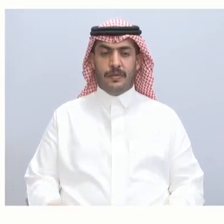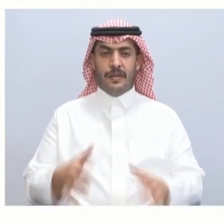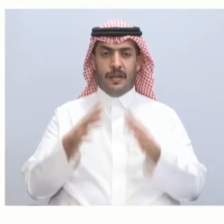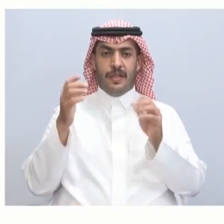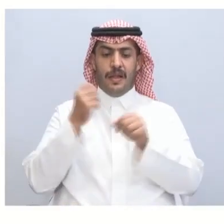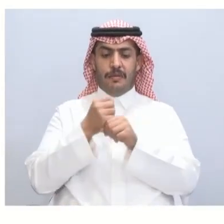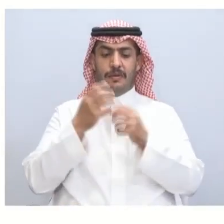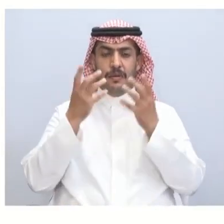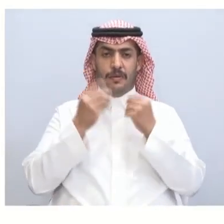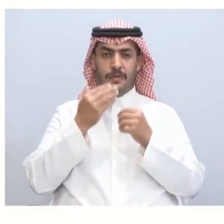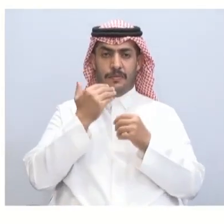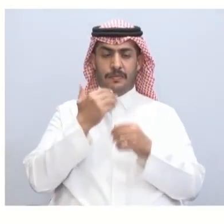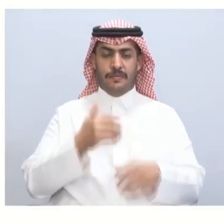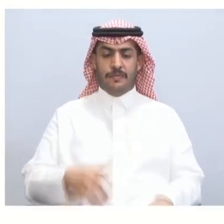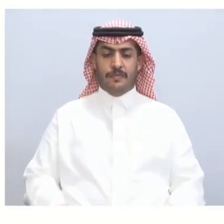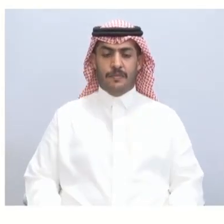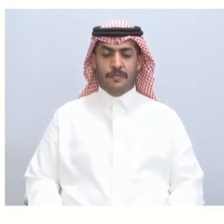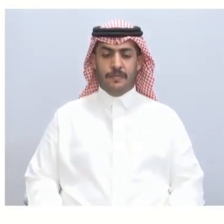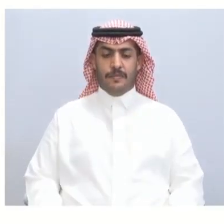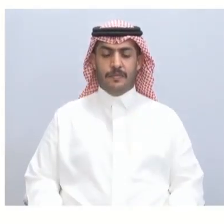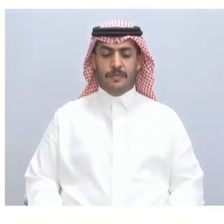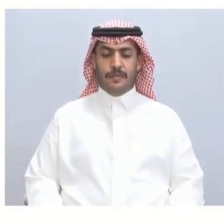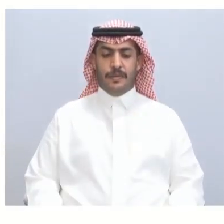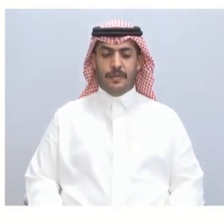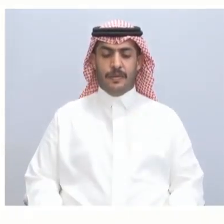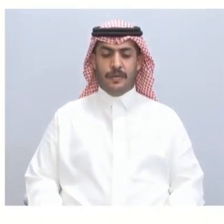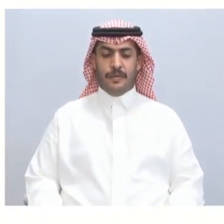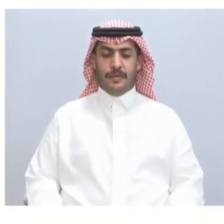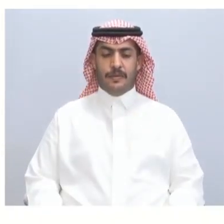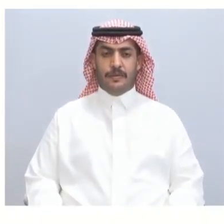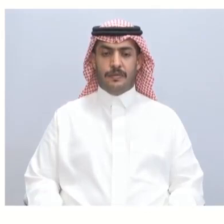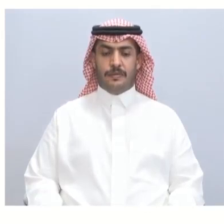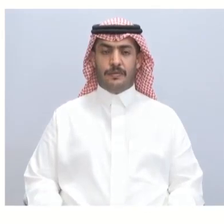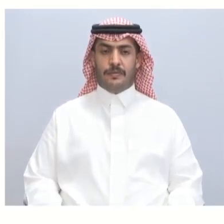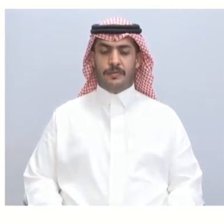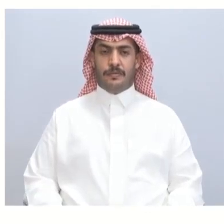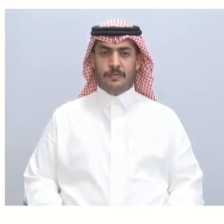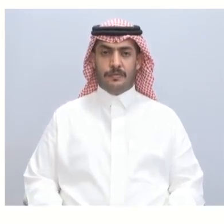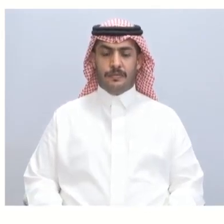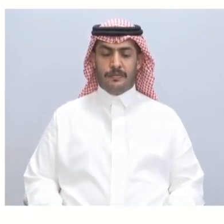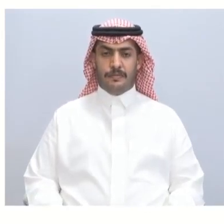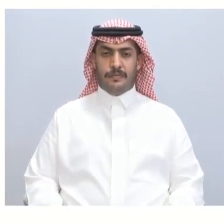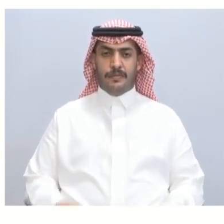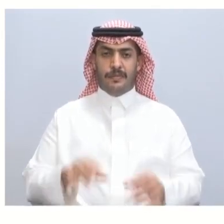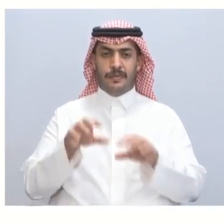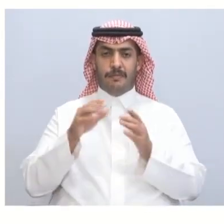الاسترخاء بارك الله فيكم ننتقل الى البطاقه